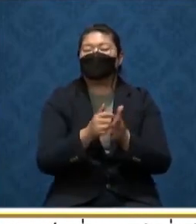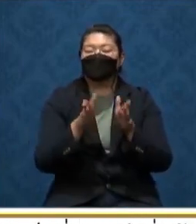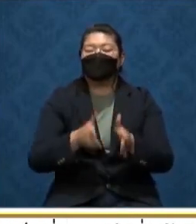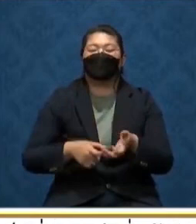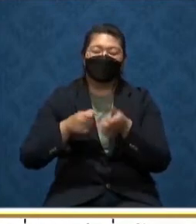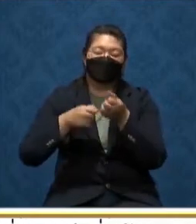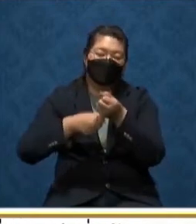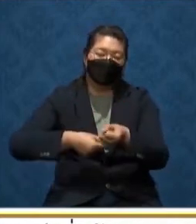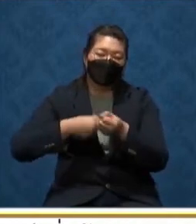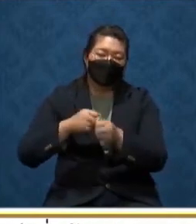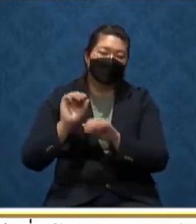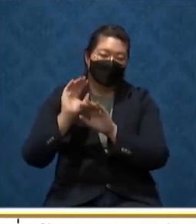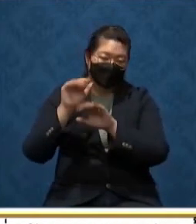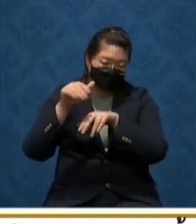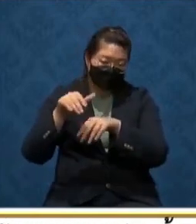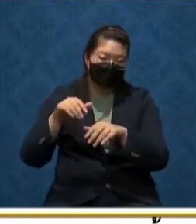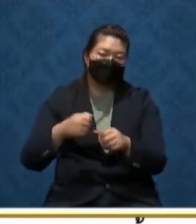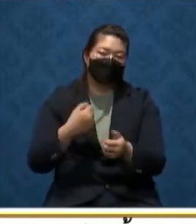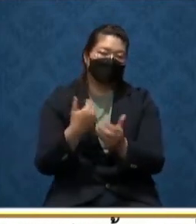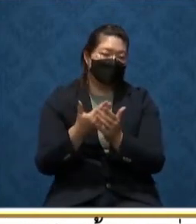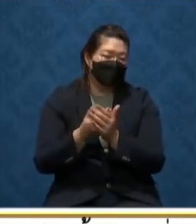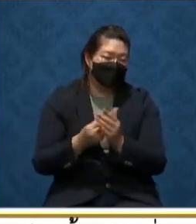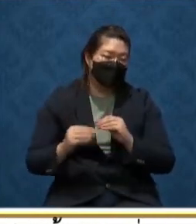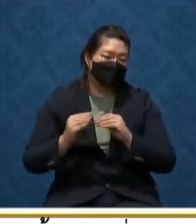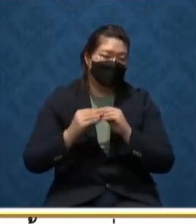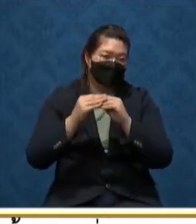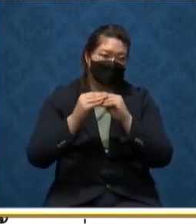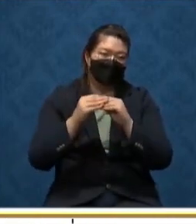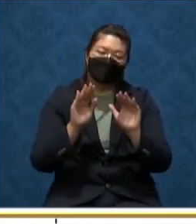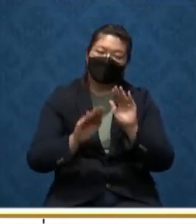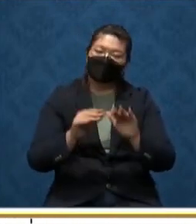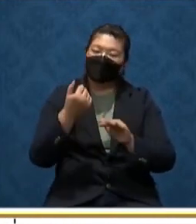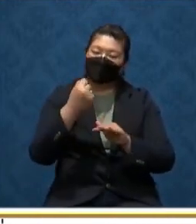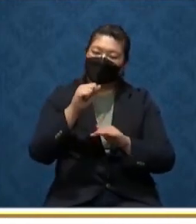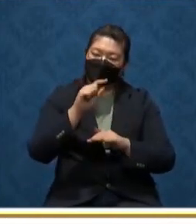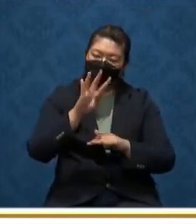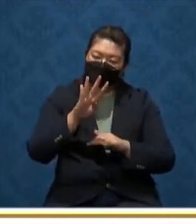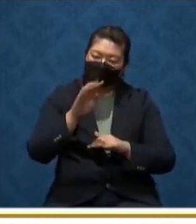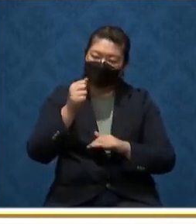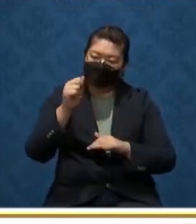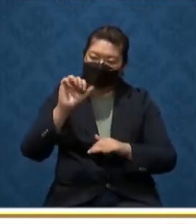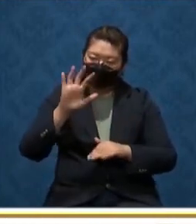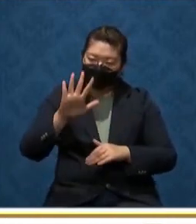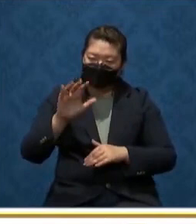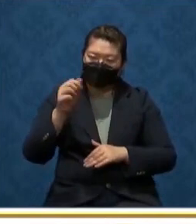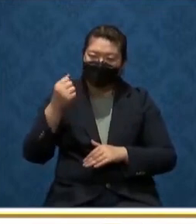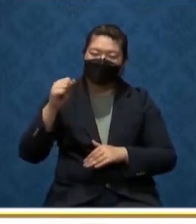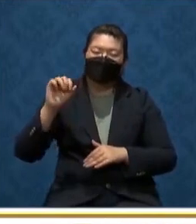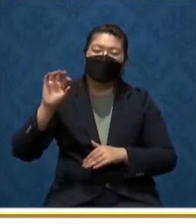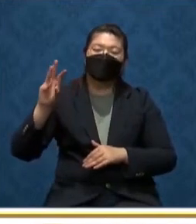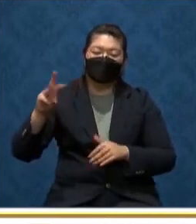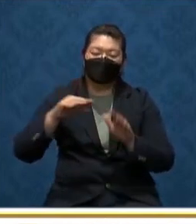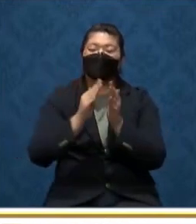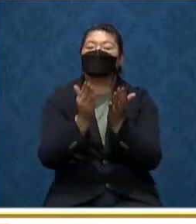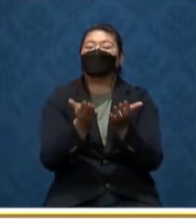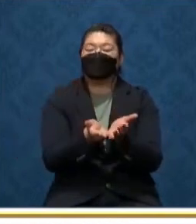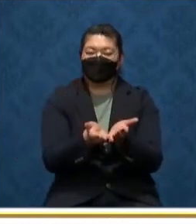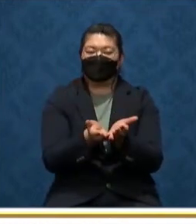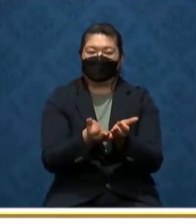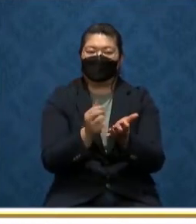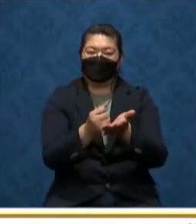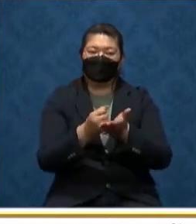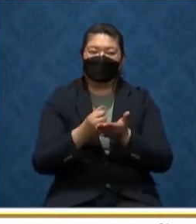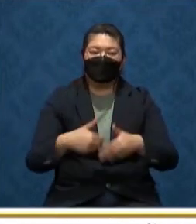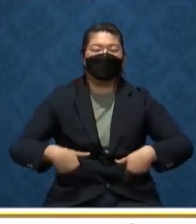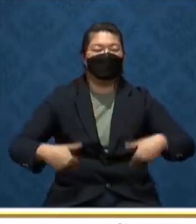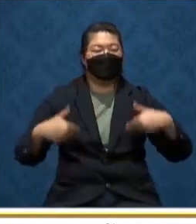าคามาเผ้าจะได้ขยับสูงขึ้นประมาณ 14, 15, 16 บาทต่ผลเพื่ให้ดำลงชีพ